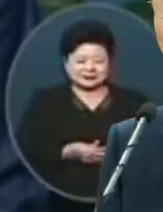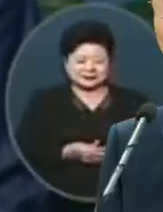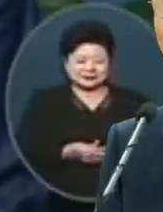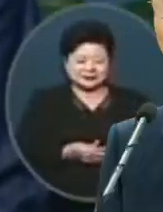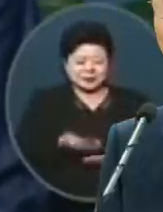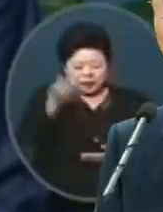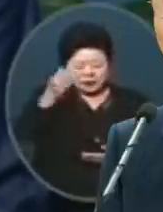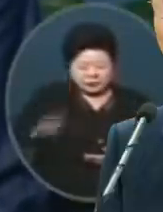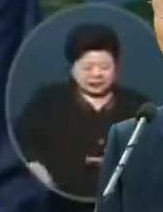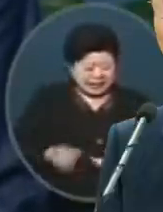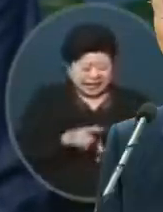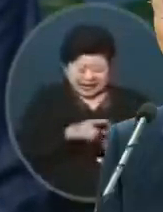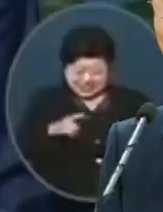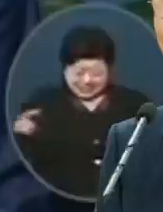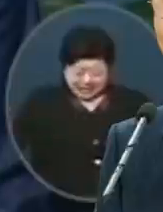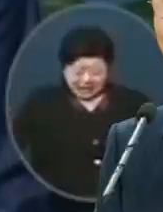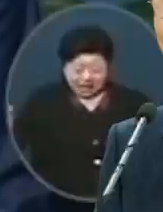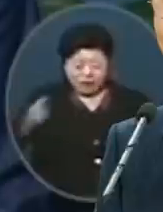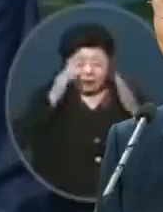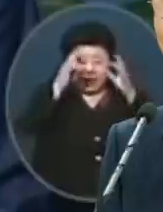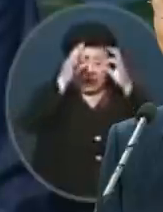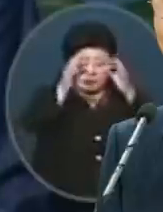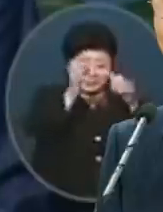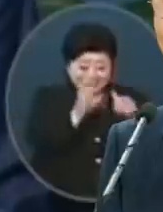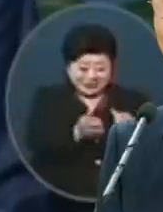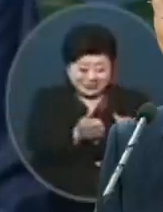꼬리가 안 된 여러분을 바라보십시오.